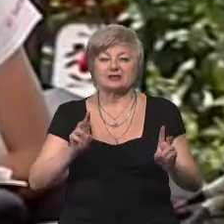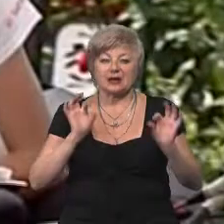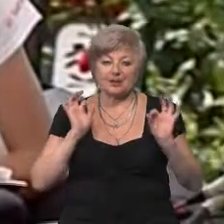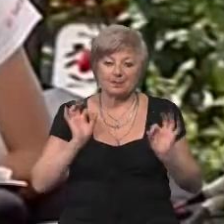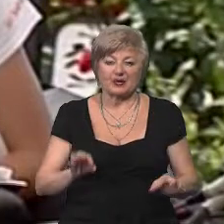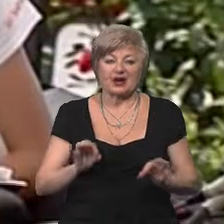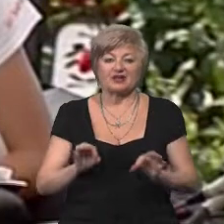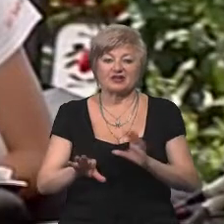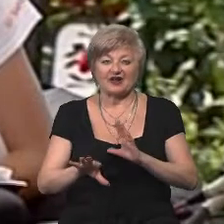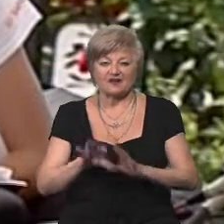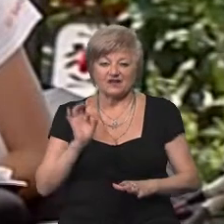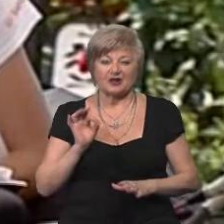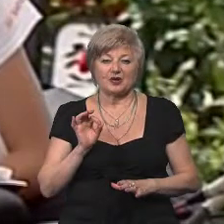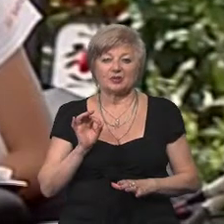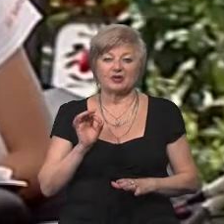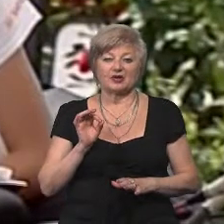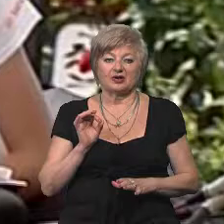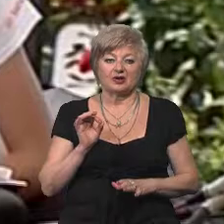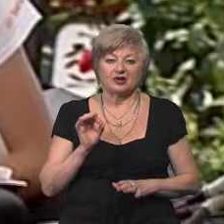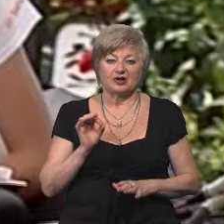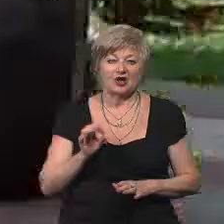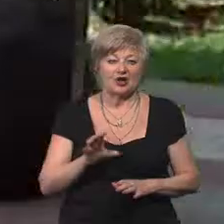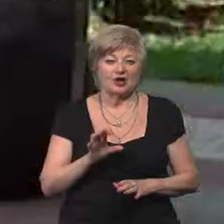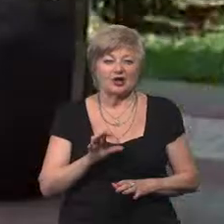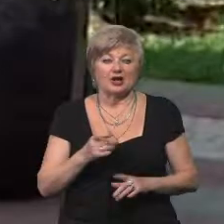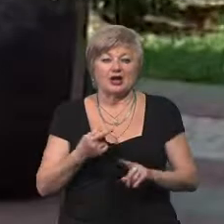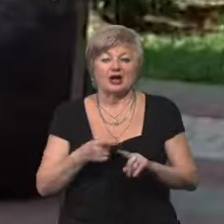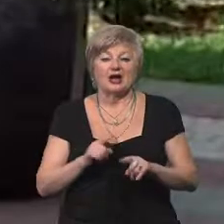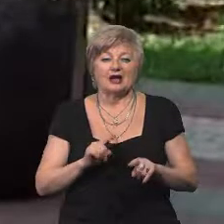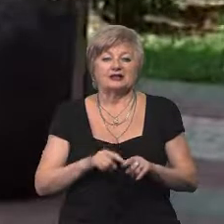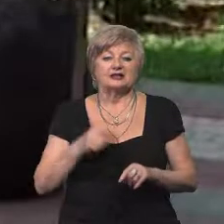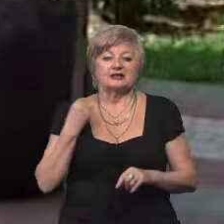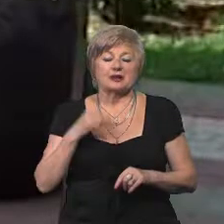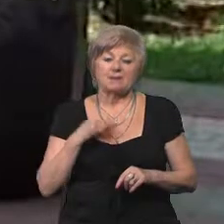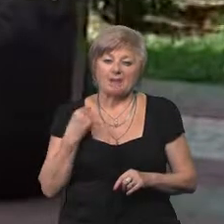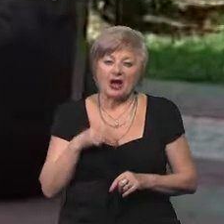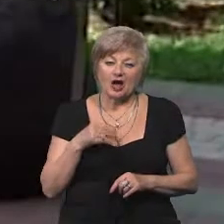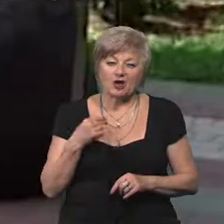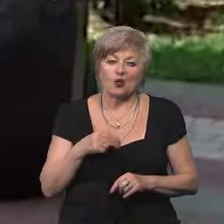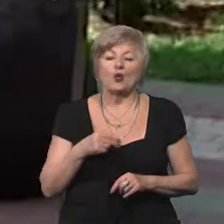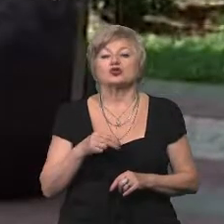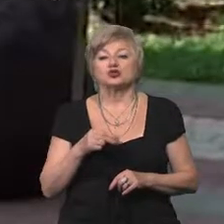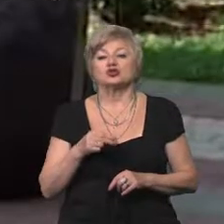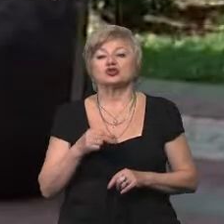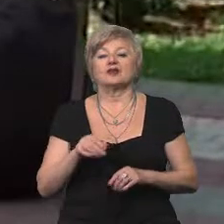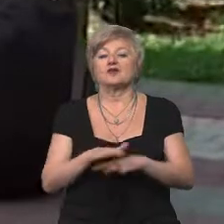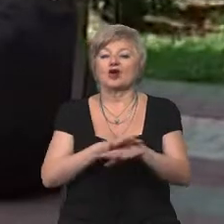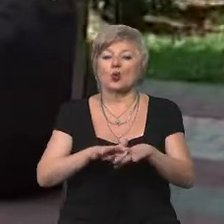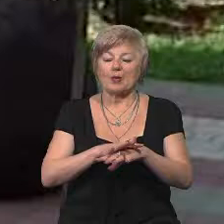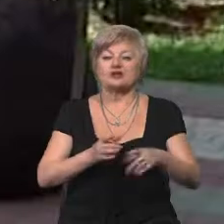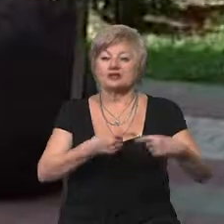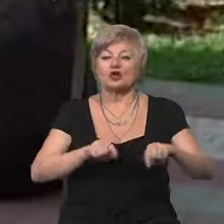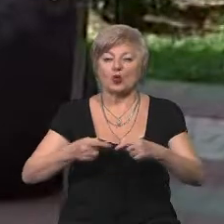як нація своєї аутентичності. Ідентифікація і себе через теперішнє, через історію успіху громадських